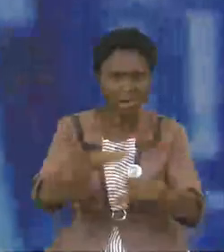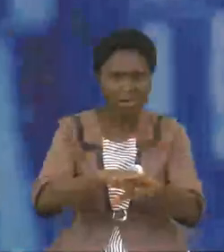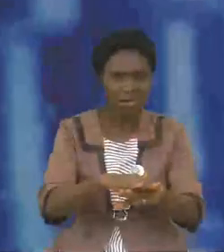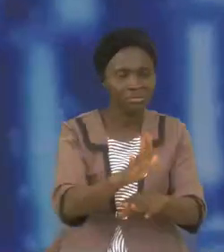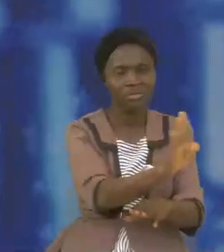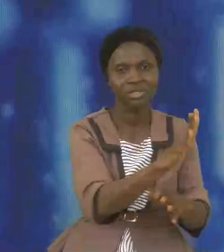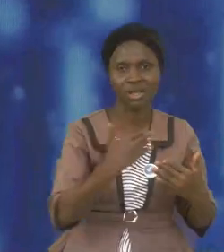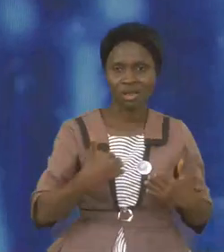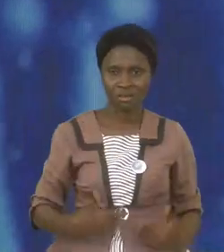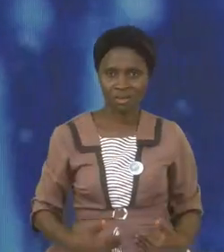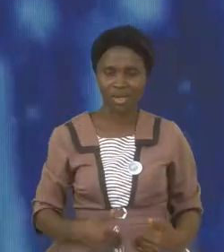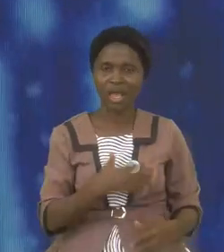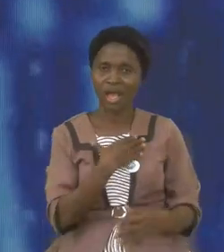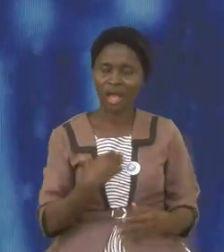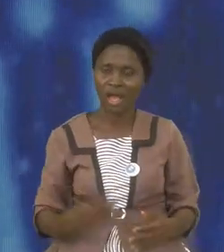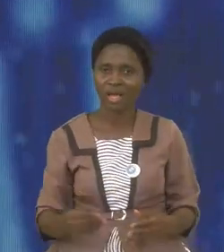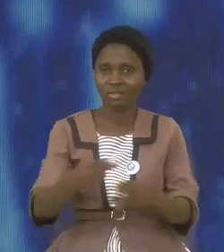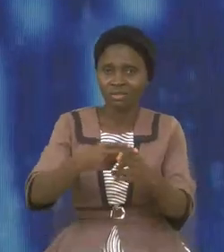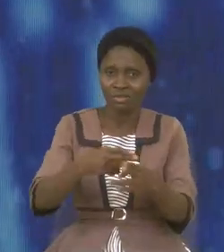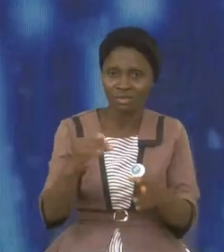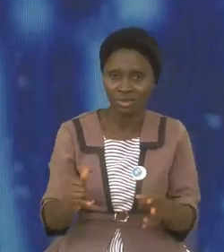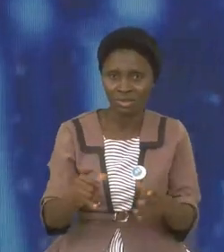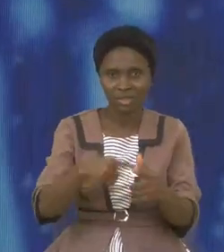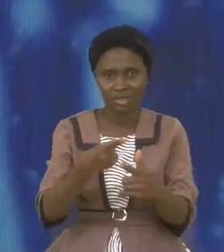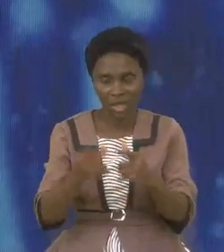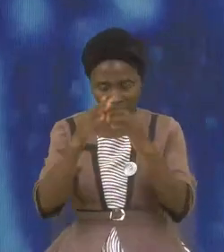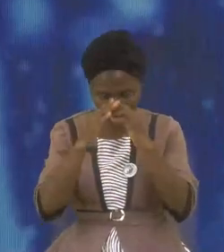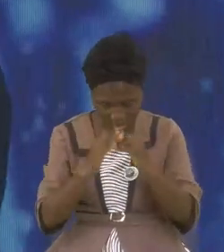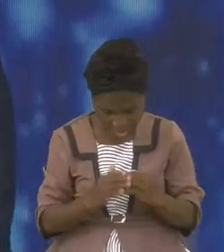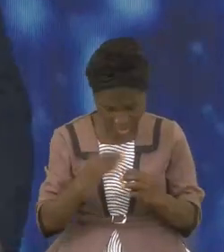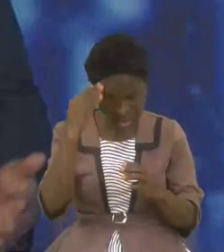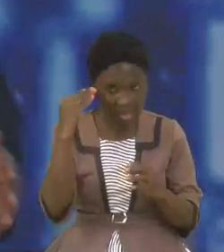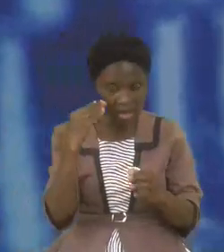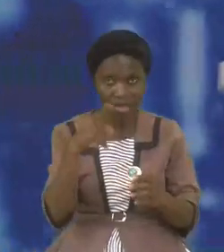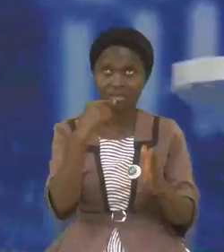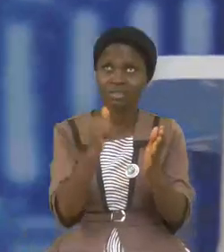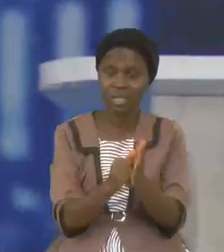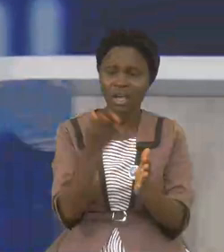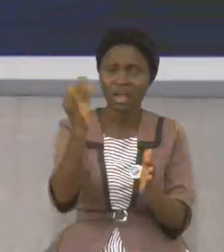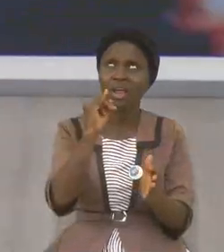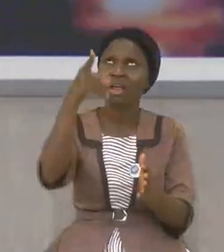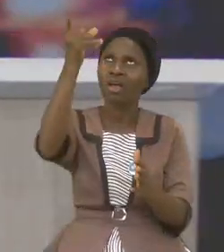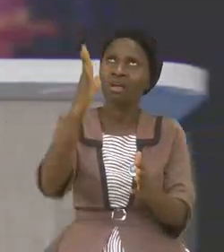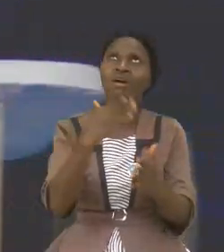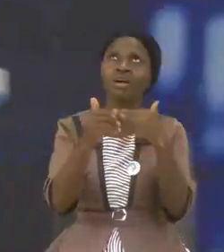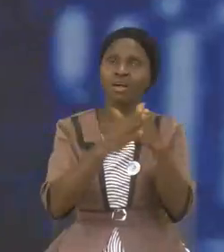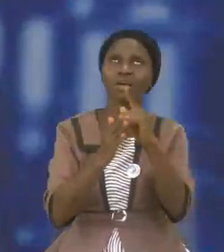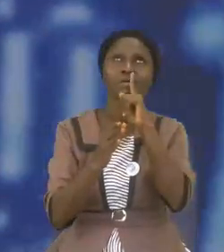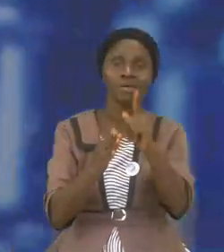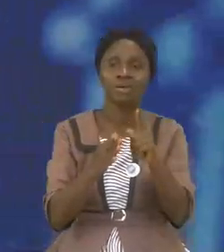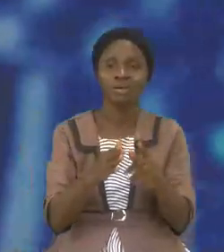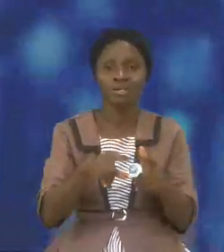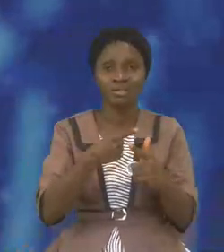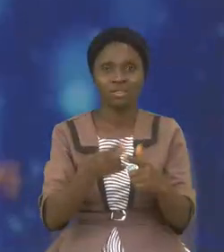voir aucune trace du feu sur eux. Et temporairement, et il a